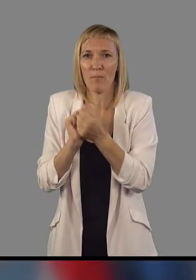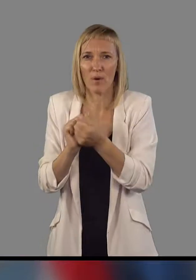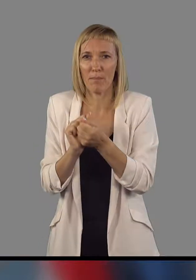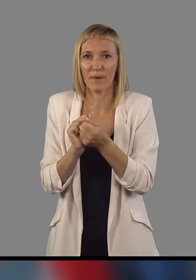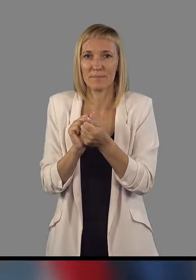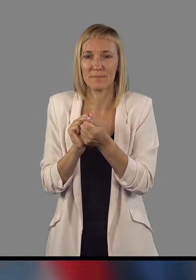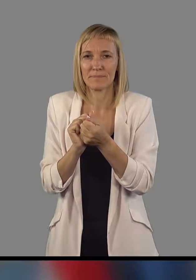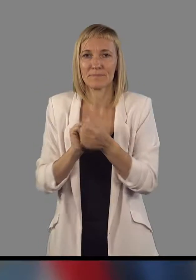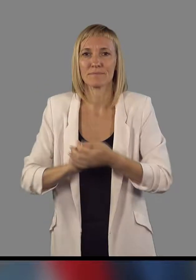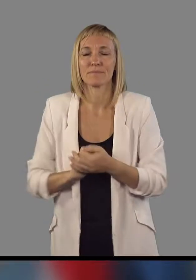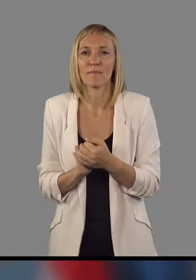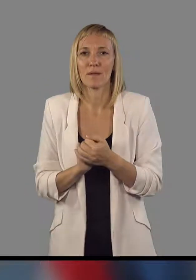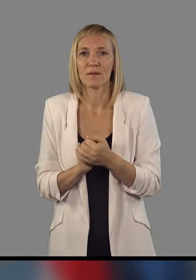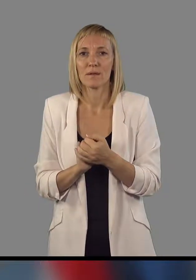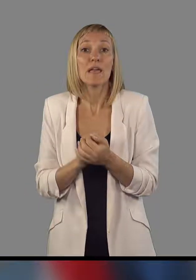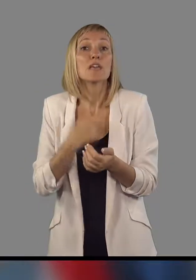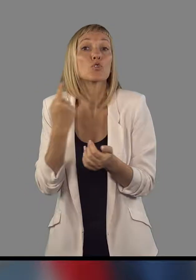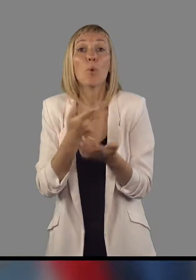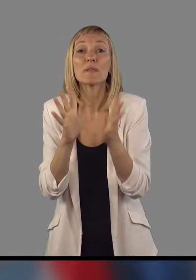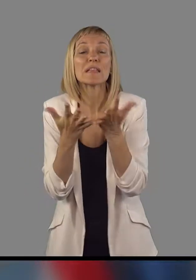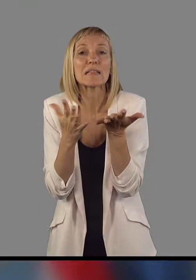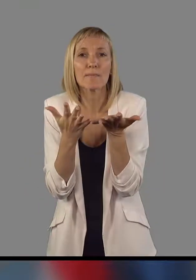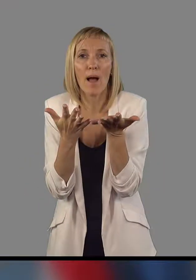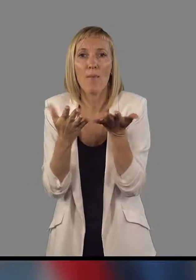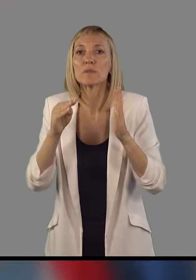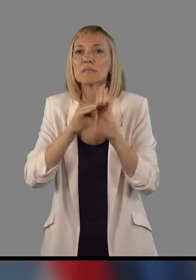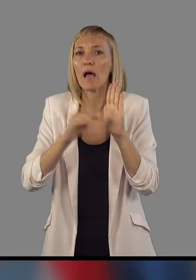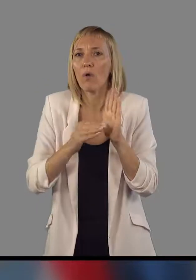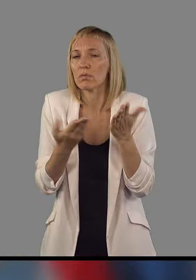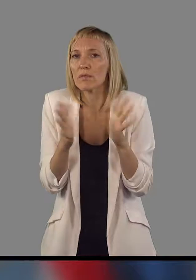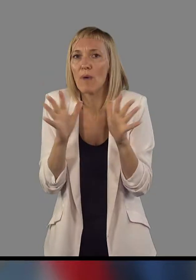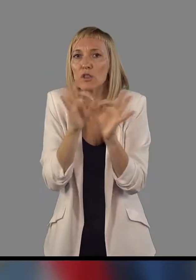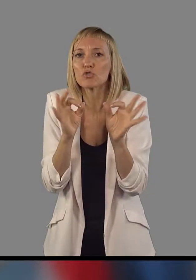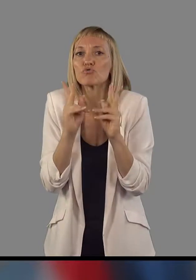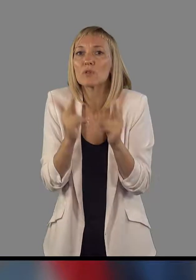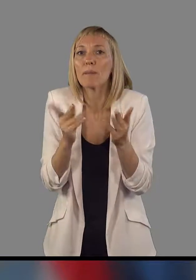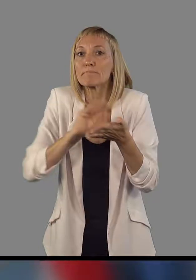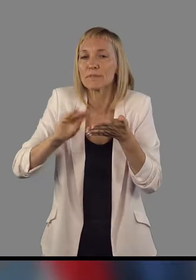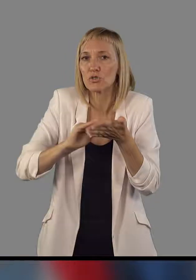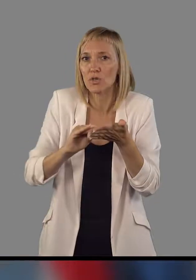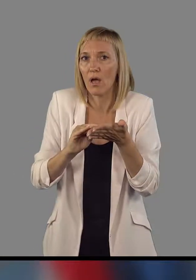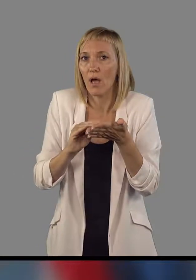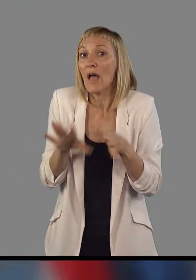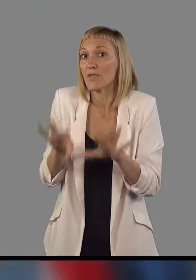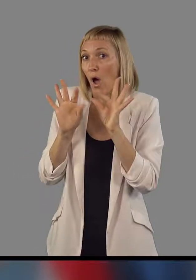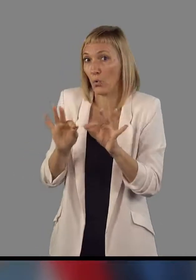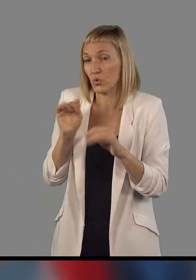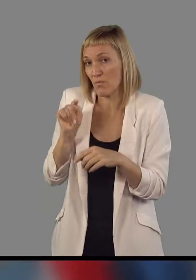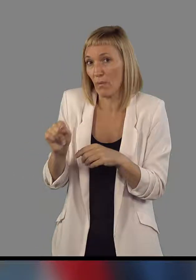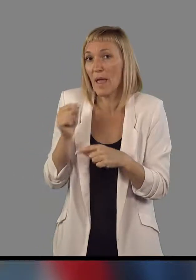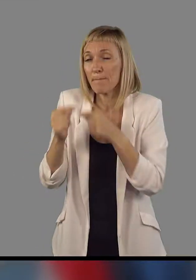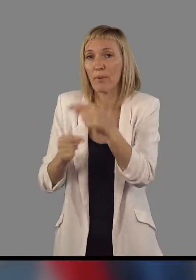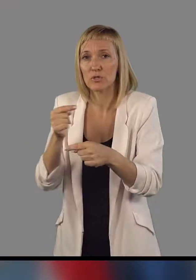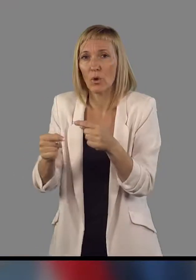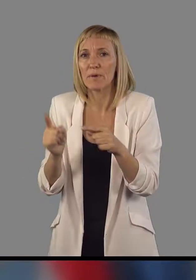pa nekako nimamo prijemov, da bi ugotovili v teh postopkih, da gre tudi